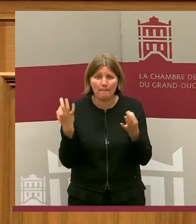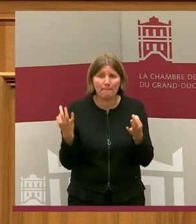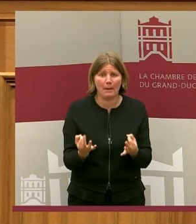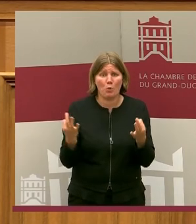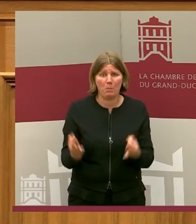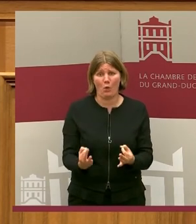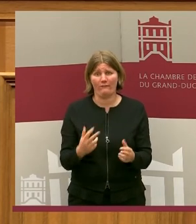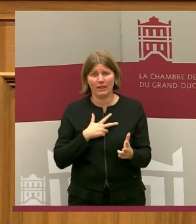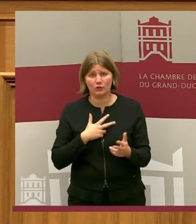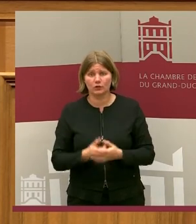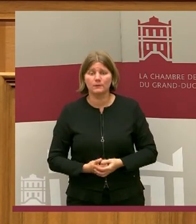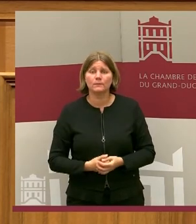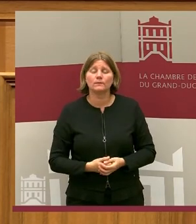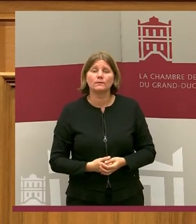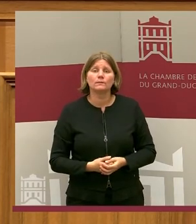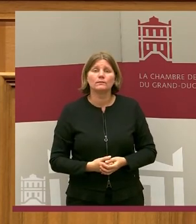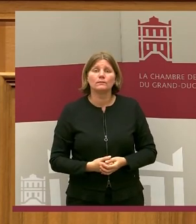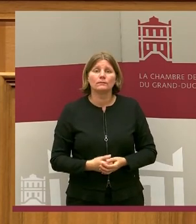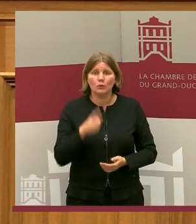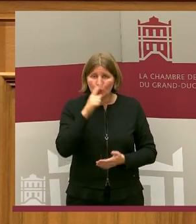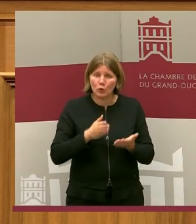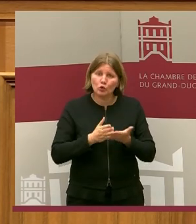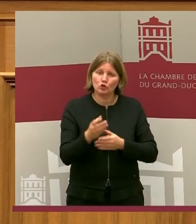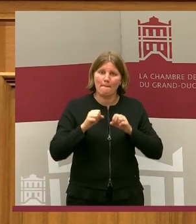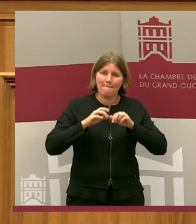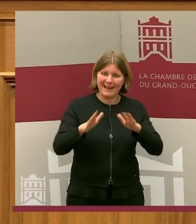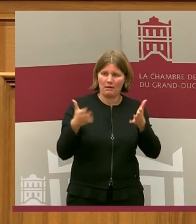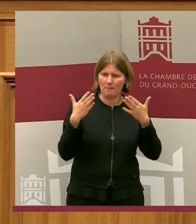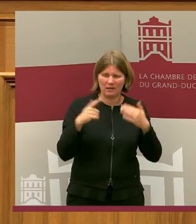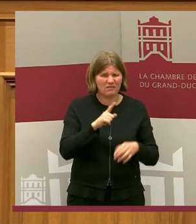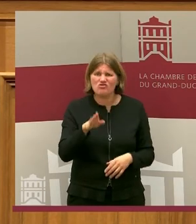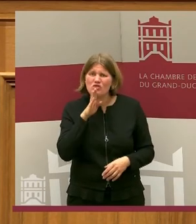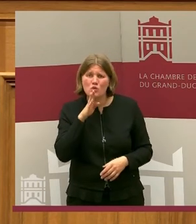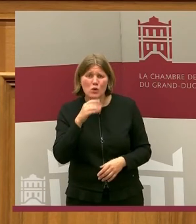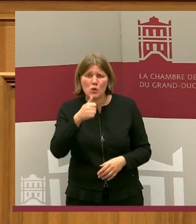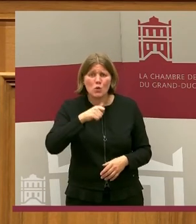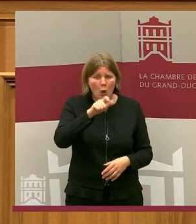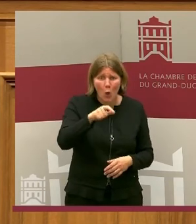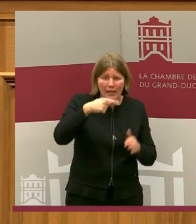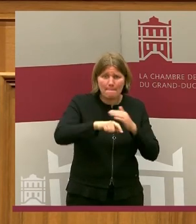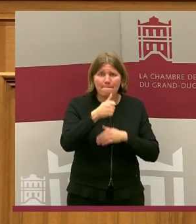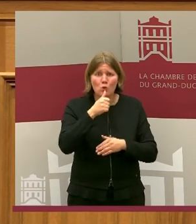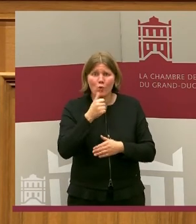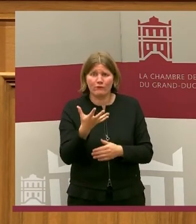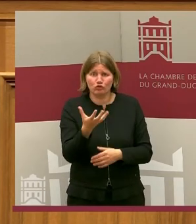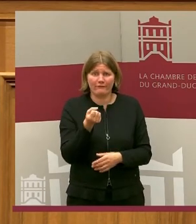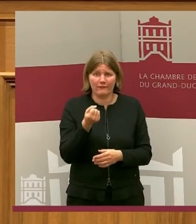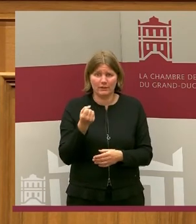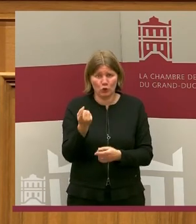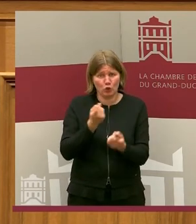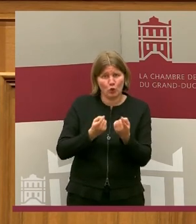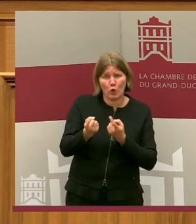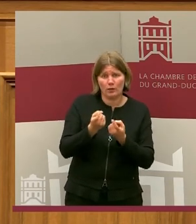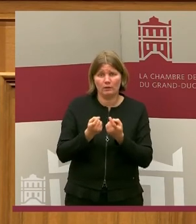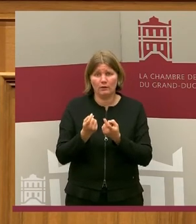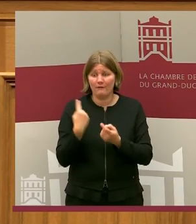dringend gebraucht wird. Nehmen durch Medienkampagne werden man nicht mehr Junker an die Berufe kriegen. Muss ich den Schülerinnen und Schülern an der Schule